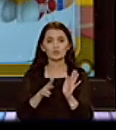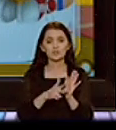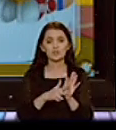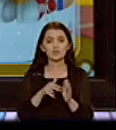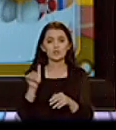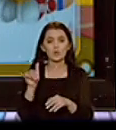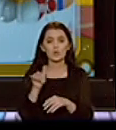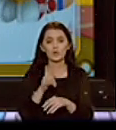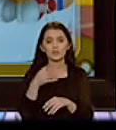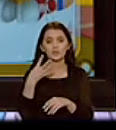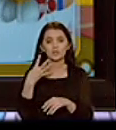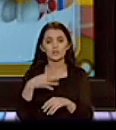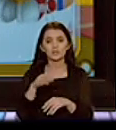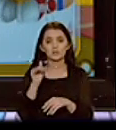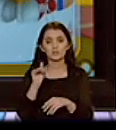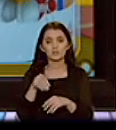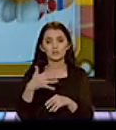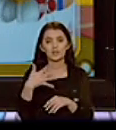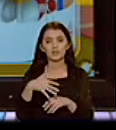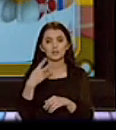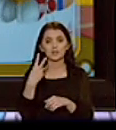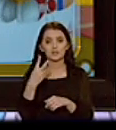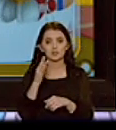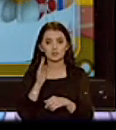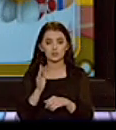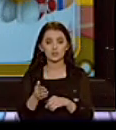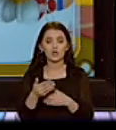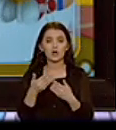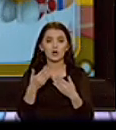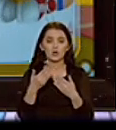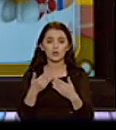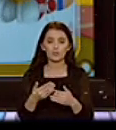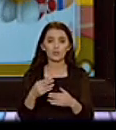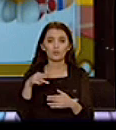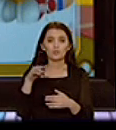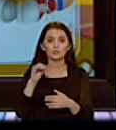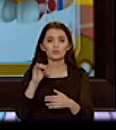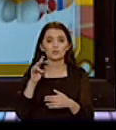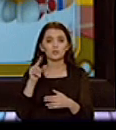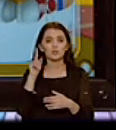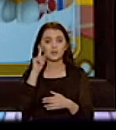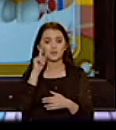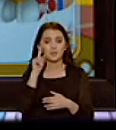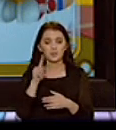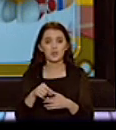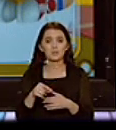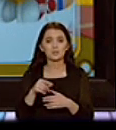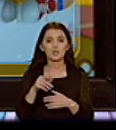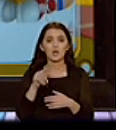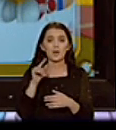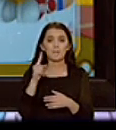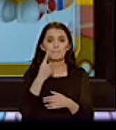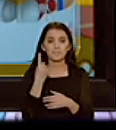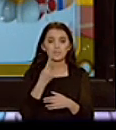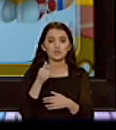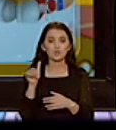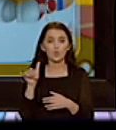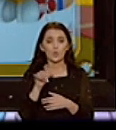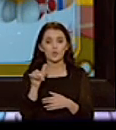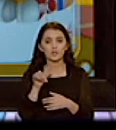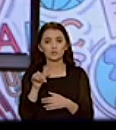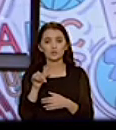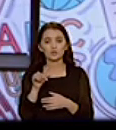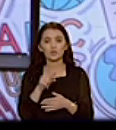ko'paytmasi 40052 ga teng. Ushbu tenglamada biz bilamizki, birinchi ko'paytuvchi